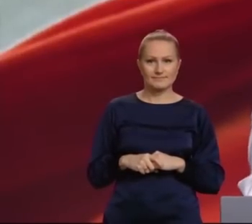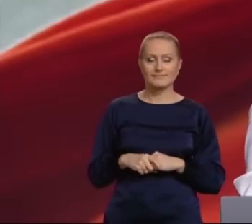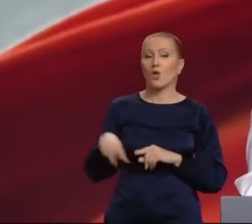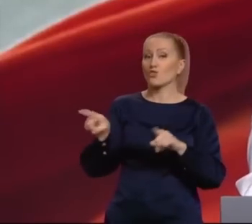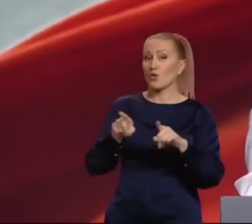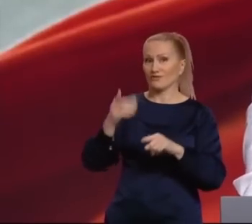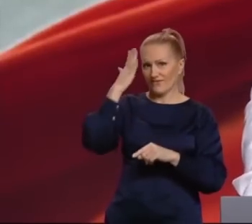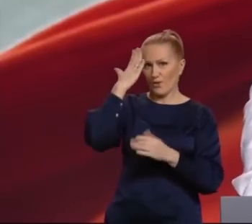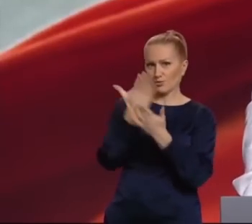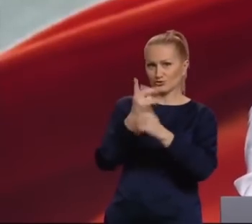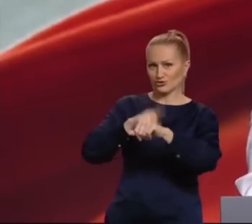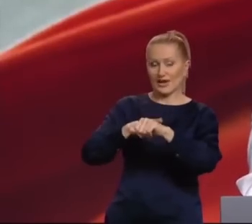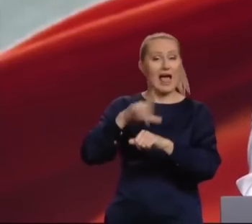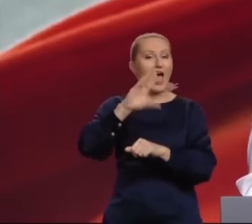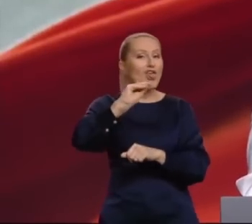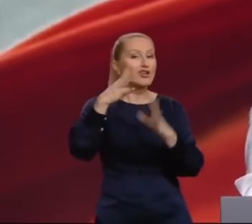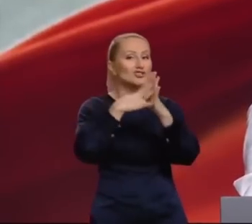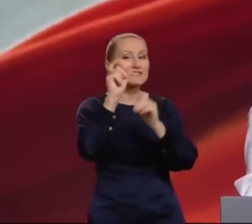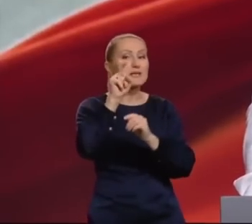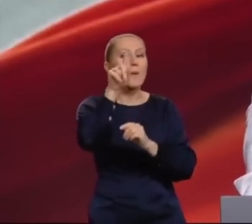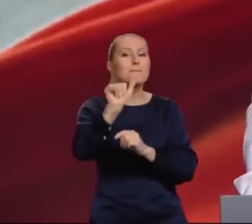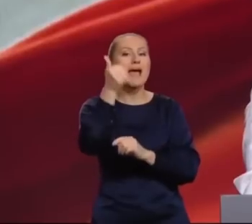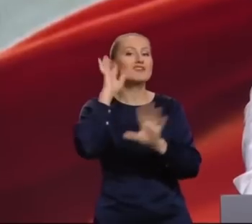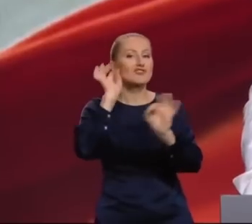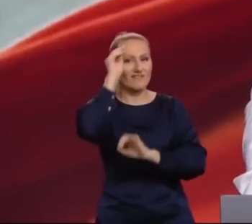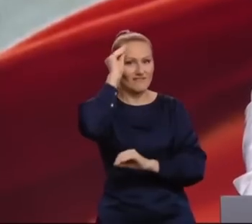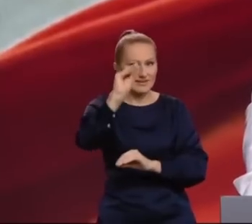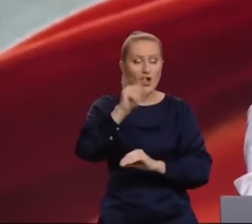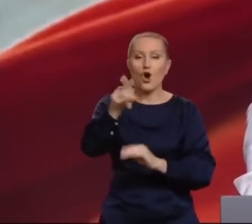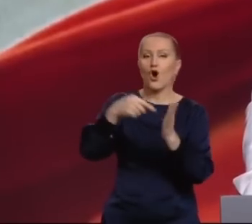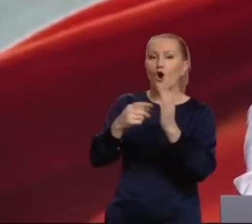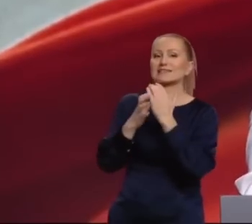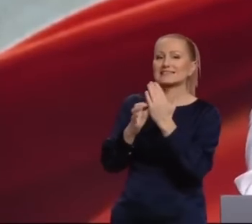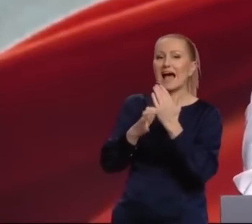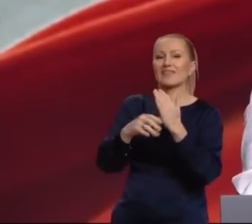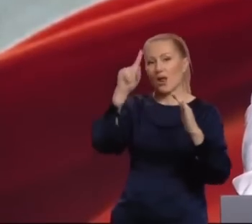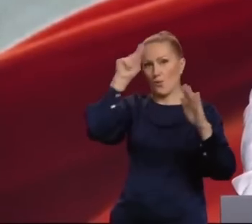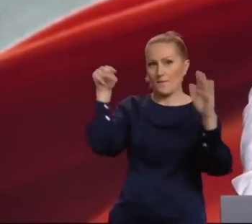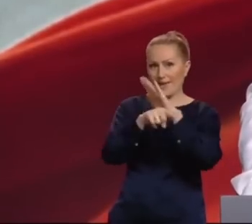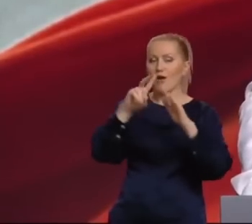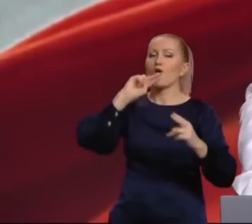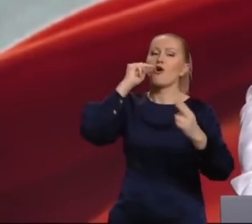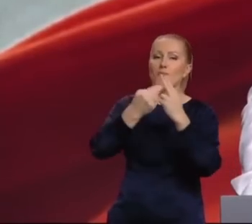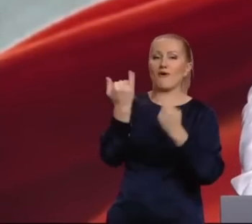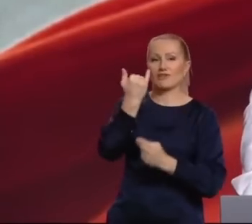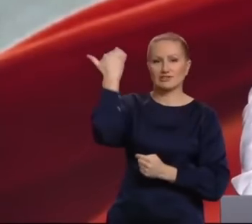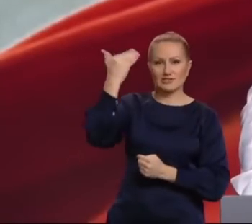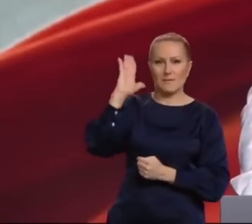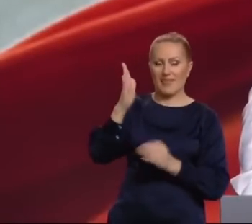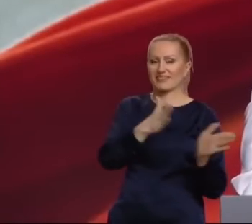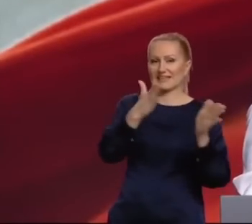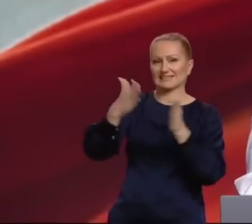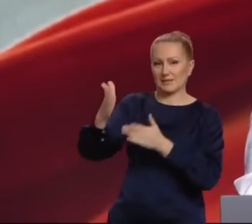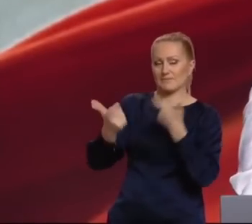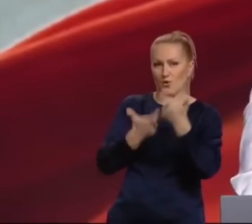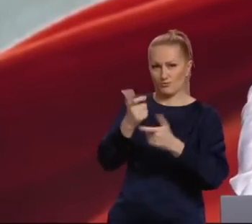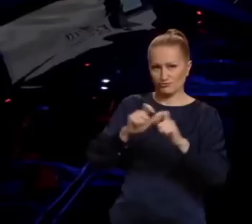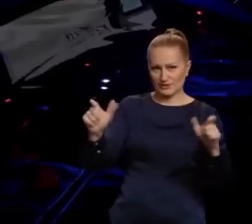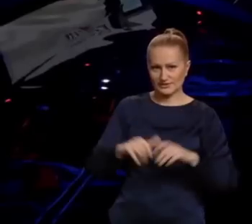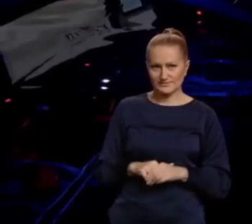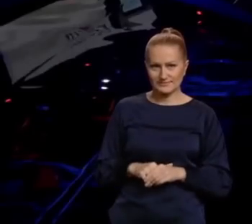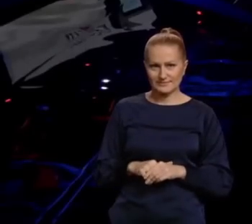Rozumiem, czas... Jeszcze 10 sekund, to był ten... Ale go trolują. Migracyjny będę jeszcze odpowiadał w takim razie... Ale te dźwięki z dupy